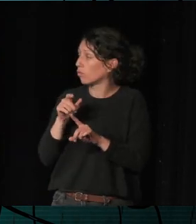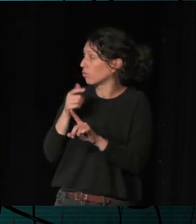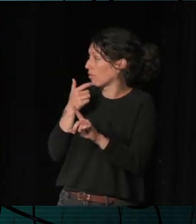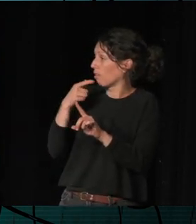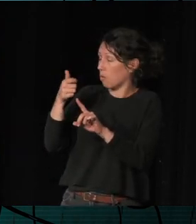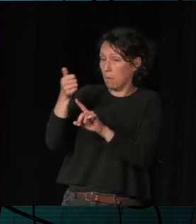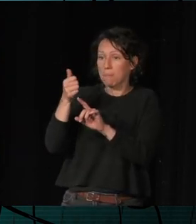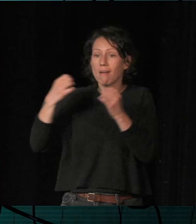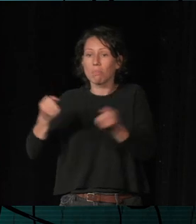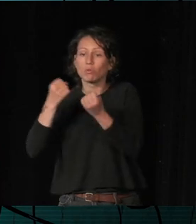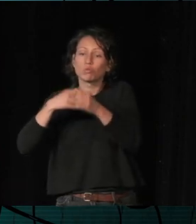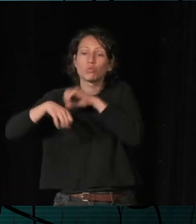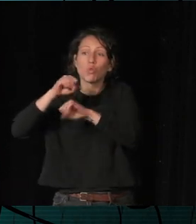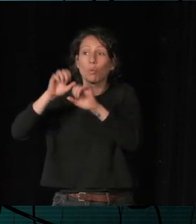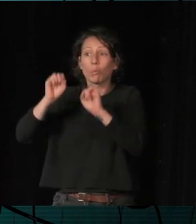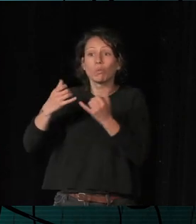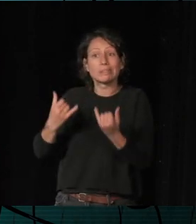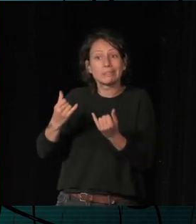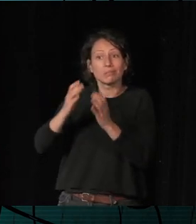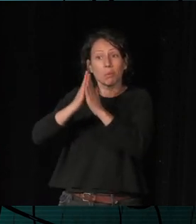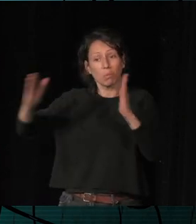sûr. Merci.